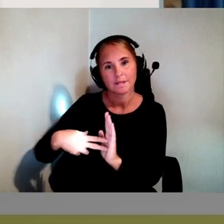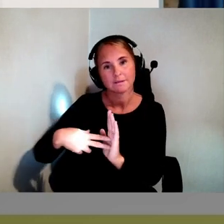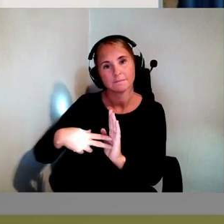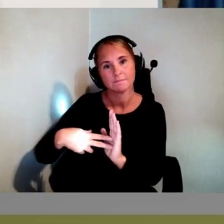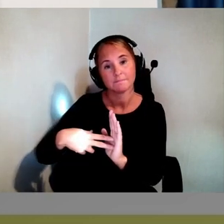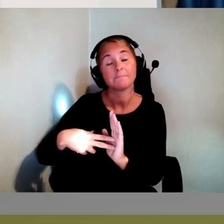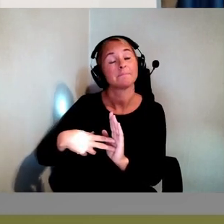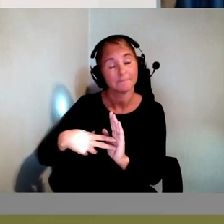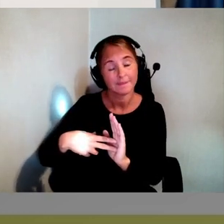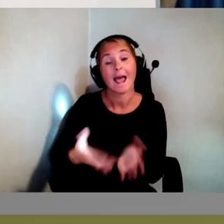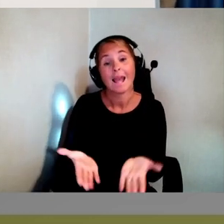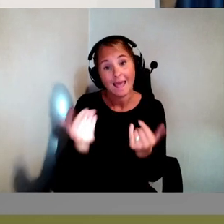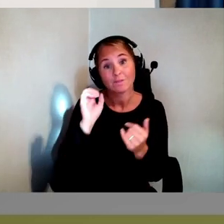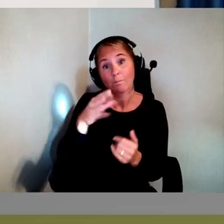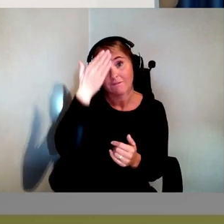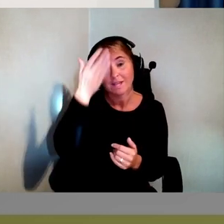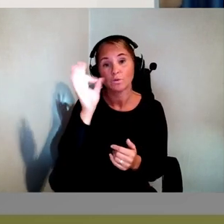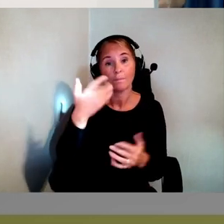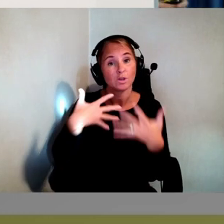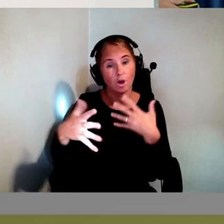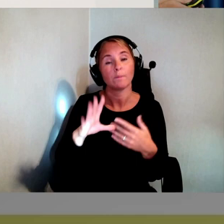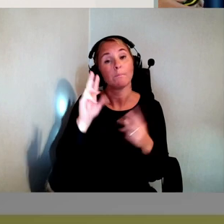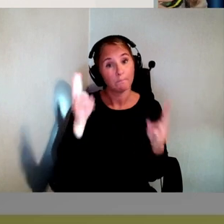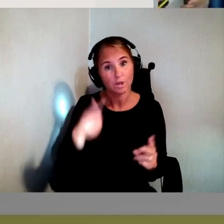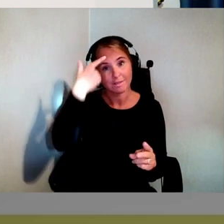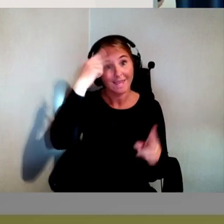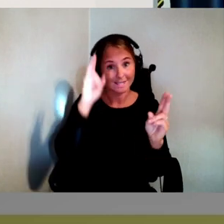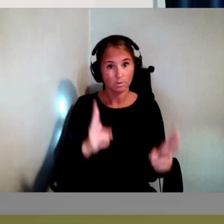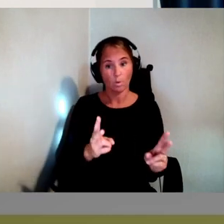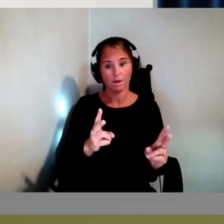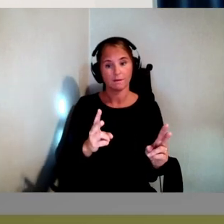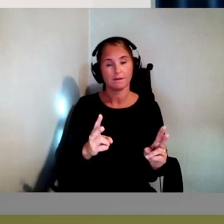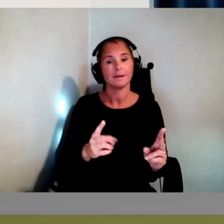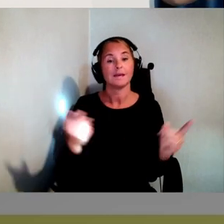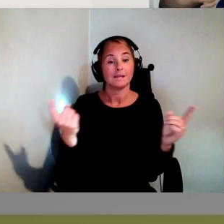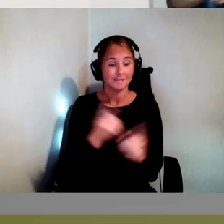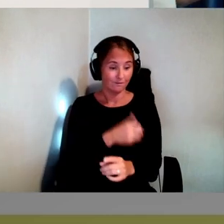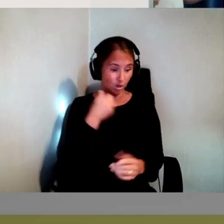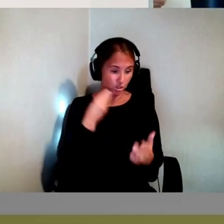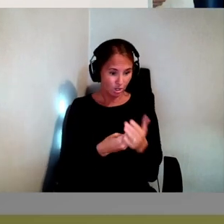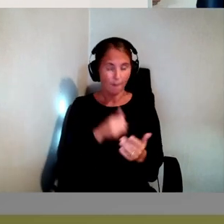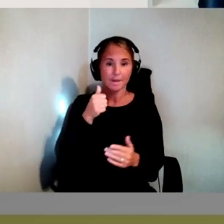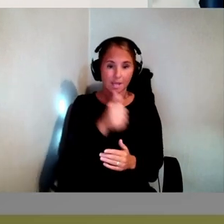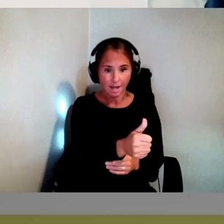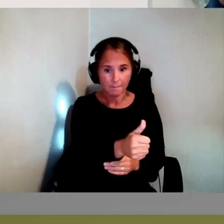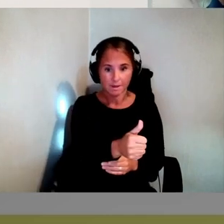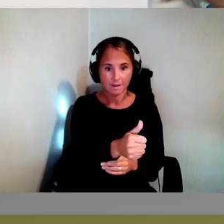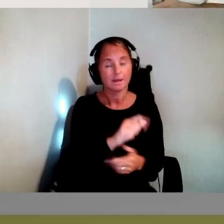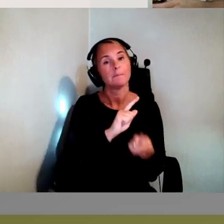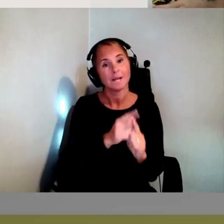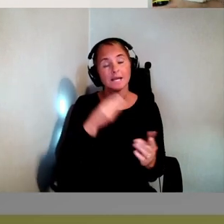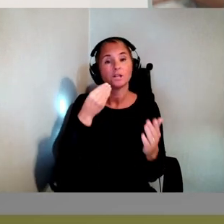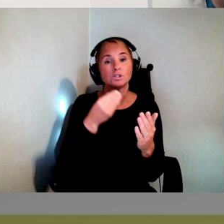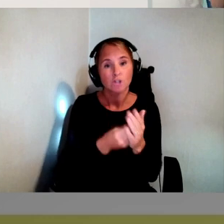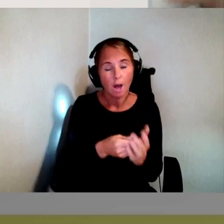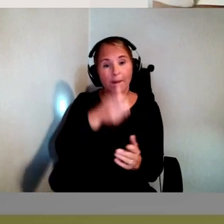svårt om man vet hur man gör och tänker på sånt så istället för Köp knapp så blir det köp hammare knapp